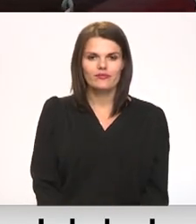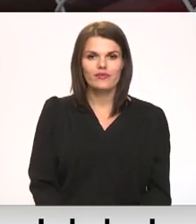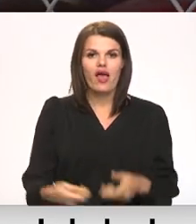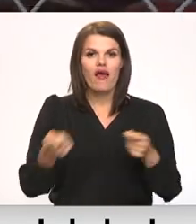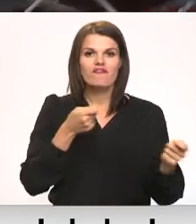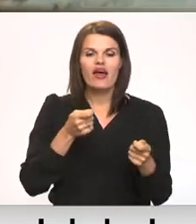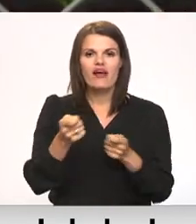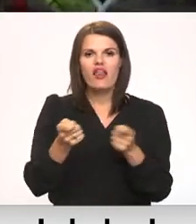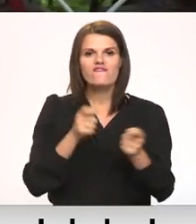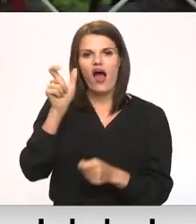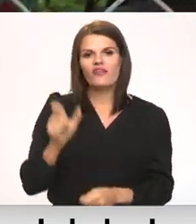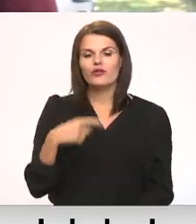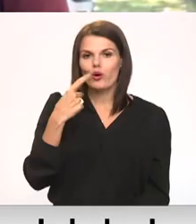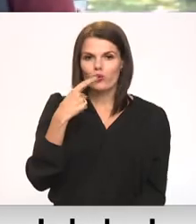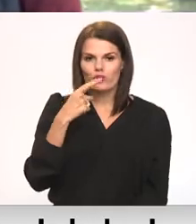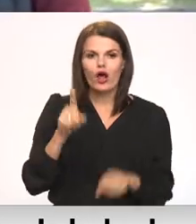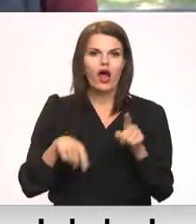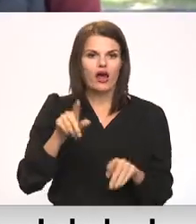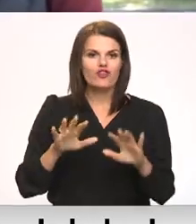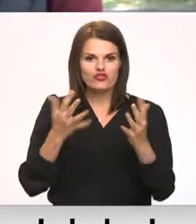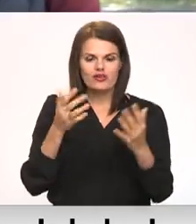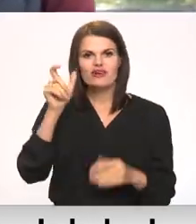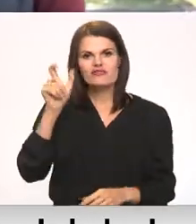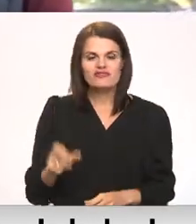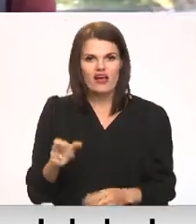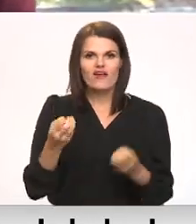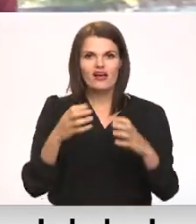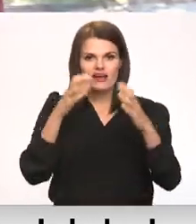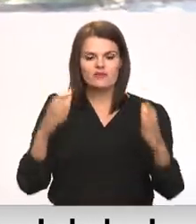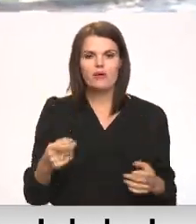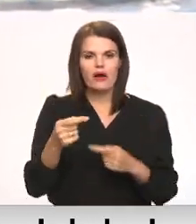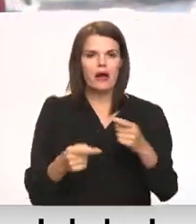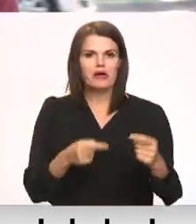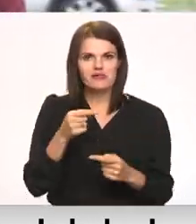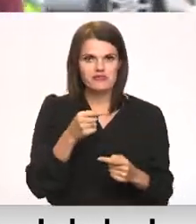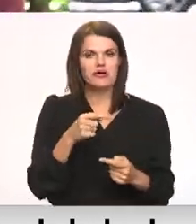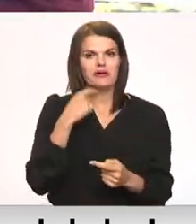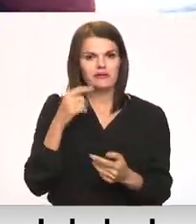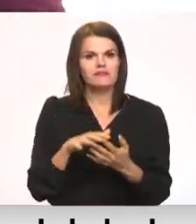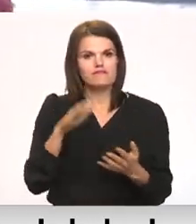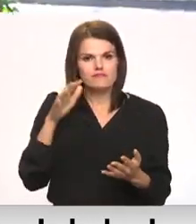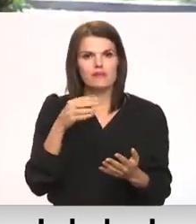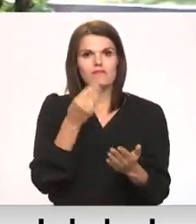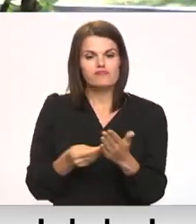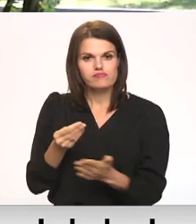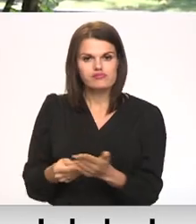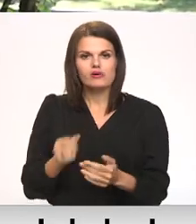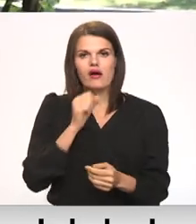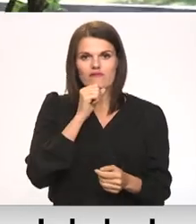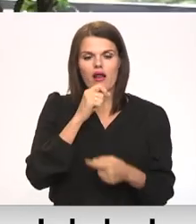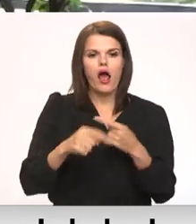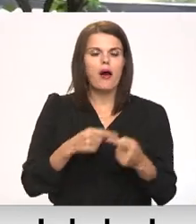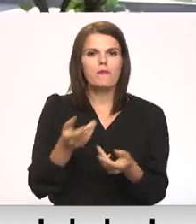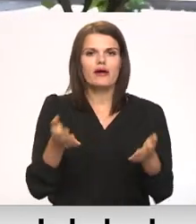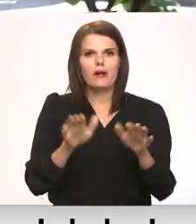Veikala vadītāja RTV stāsta gatās, ka cilvēki par gāzes balonu apmaiņu izrāda lielāku interesi tos izpērk un apmaiņas punktā paliek